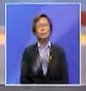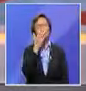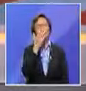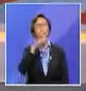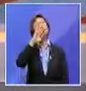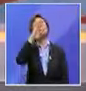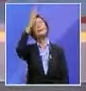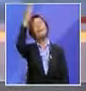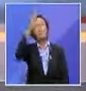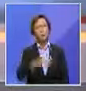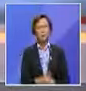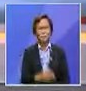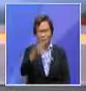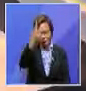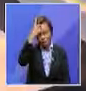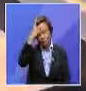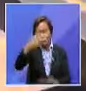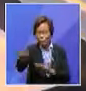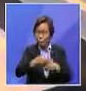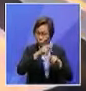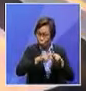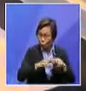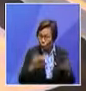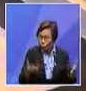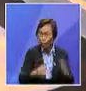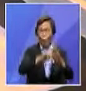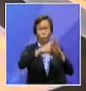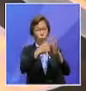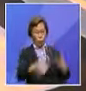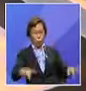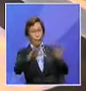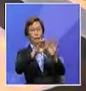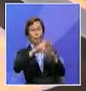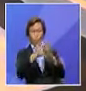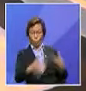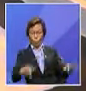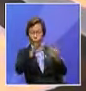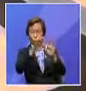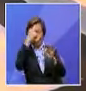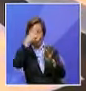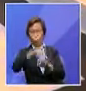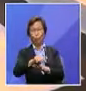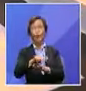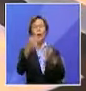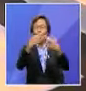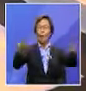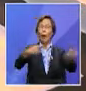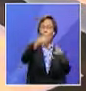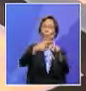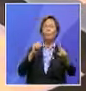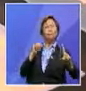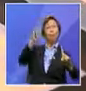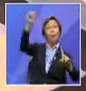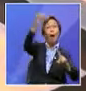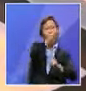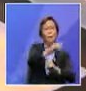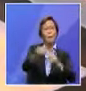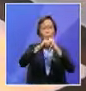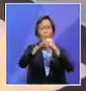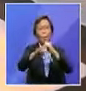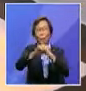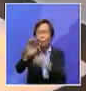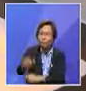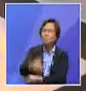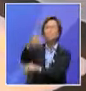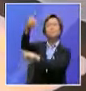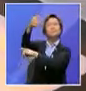kasih. Sila duduk Datuk. Datuk, ini satu permulaan yang penting untuk kita memulakan mukadimah pelancaran Bulan Kebangsaan dan juga kempen